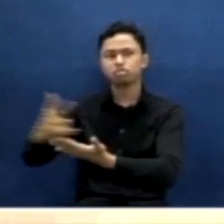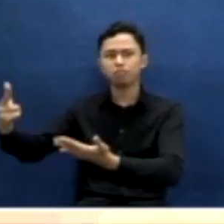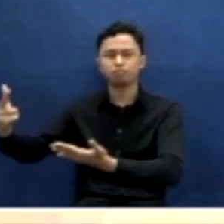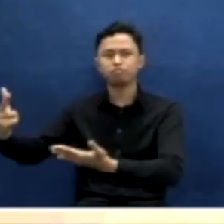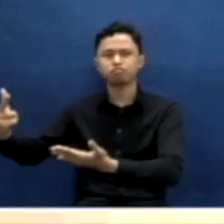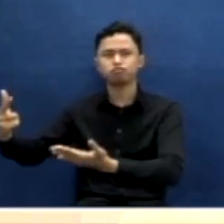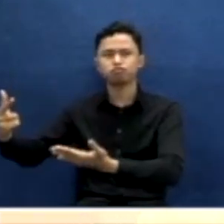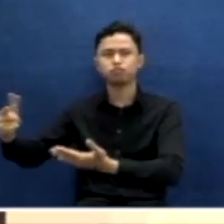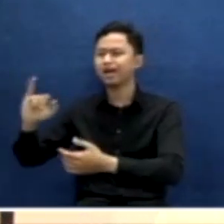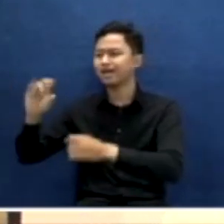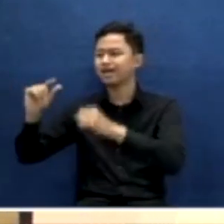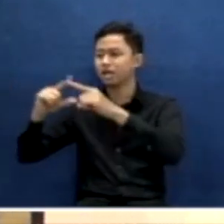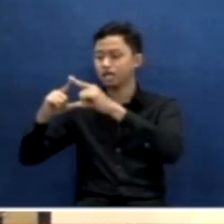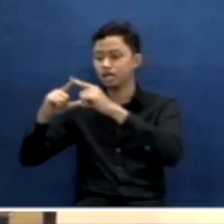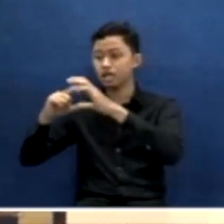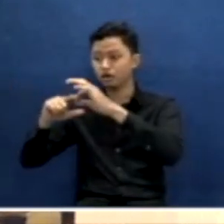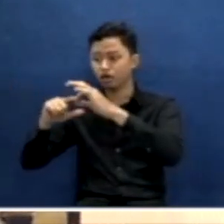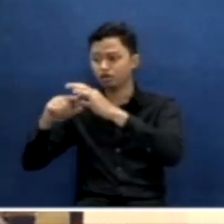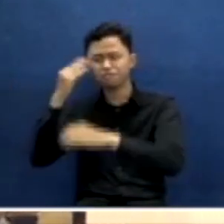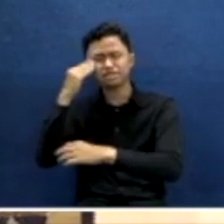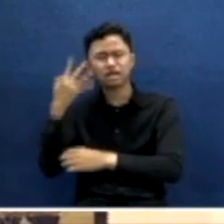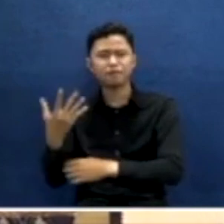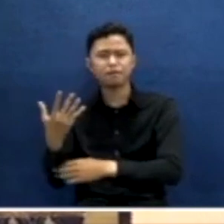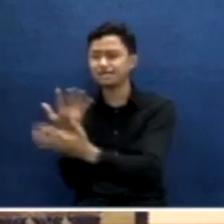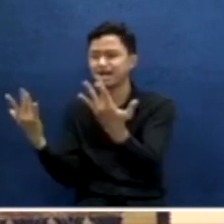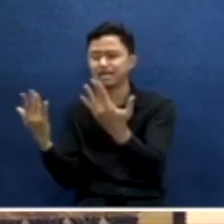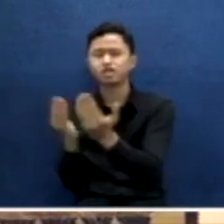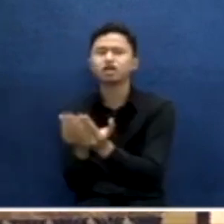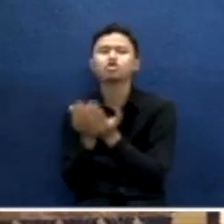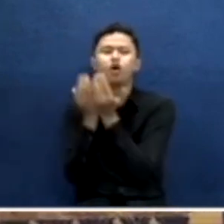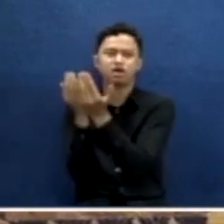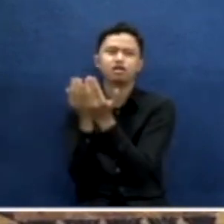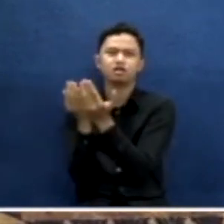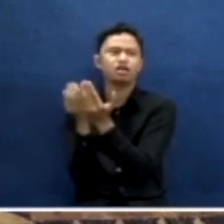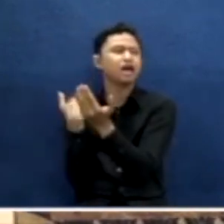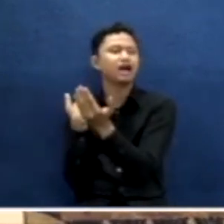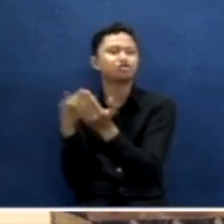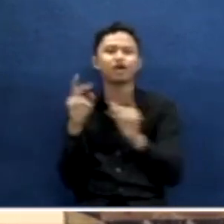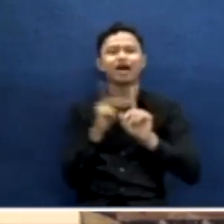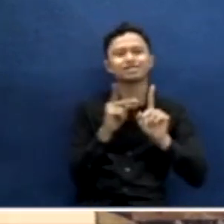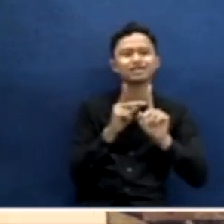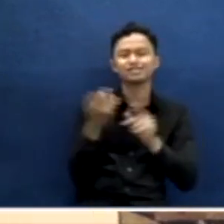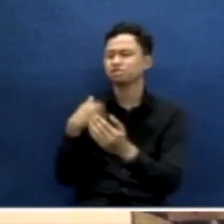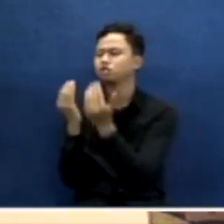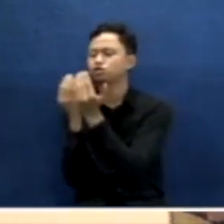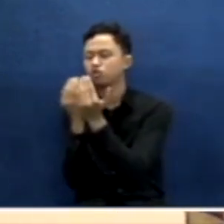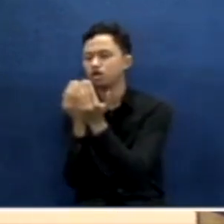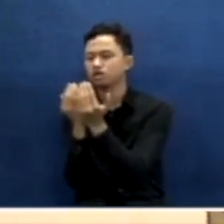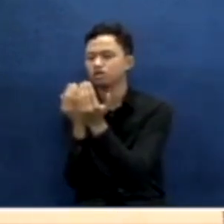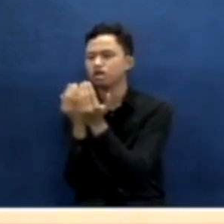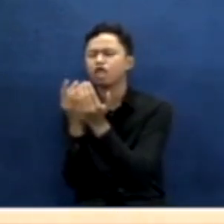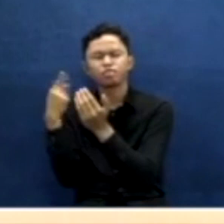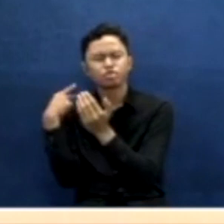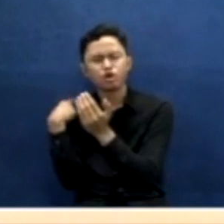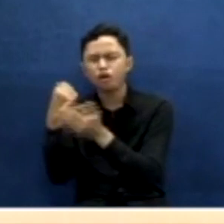ketikamengetahuibahwaHajibin Yusuftelahmemilihkembaliseorangpemimpin.Mereka kembalimengangkattanganuntukberdoaagar hal-halburukterjadisehinggapemimpinitutidak merasa